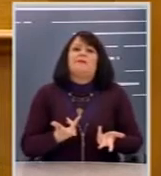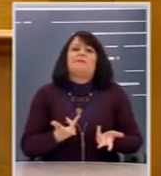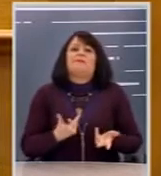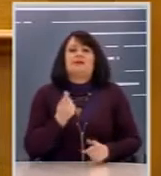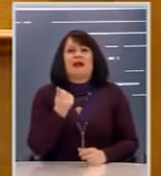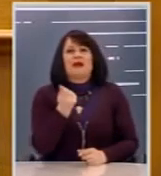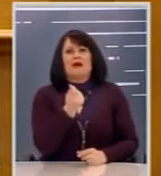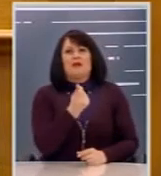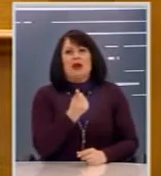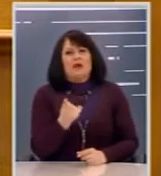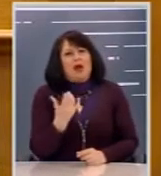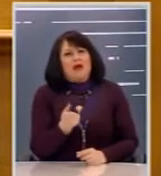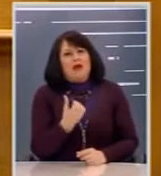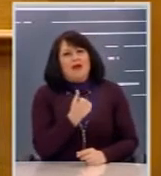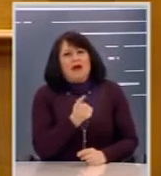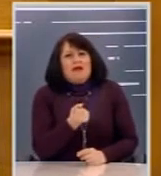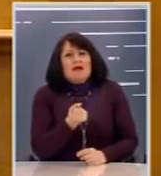χρήμα